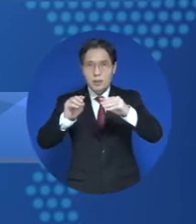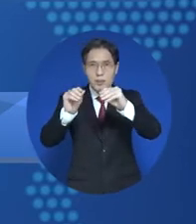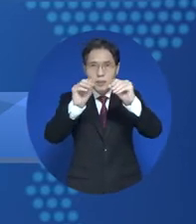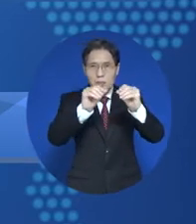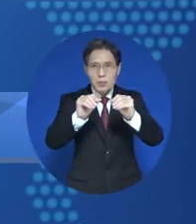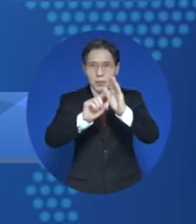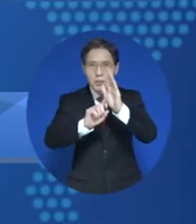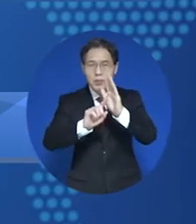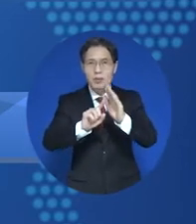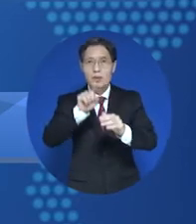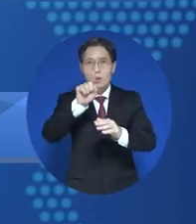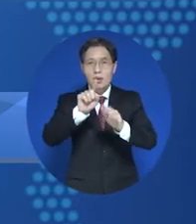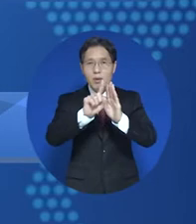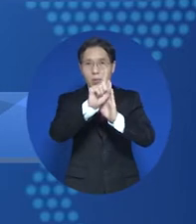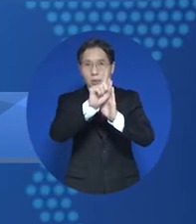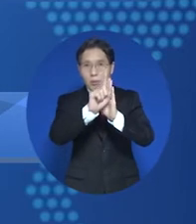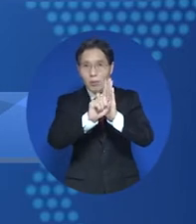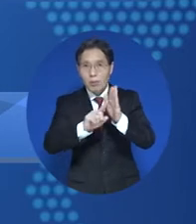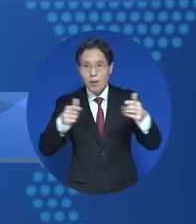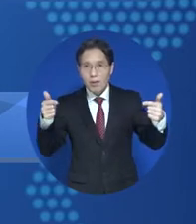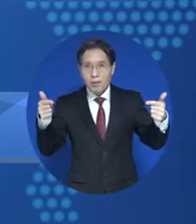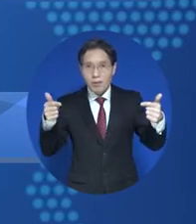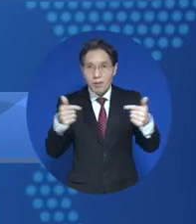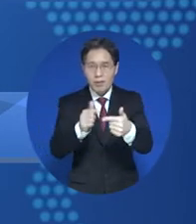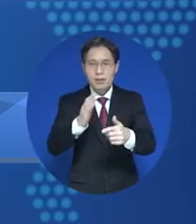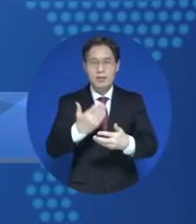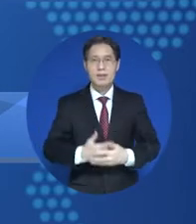농도가 개선된 것으로 나타났습니다